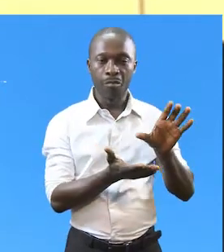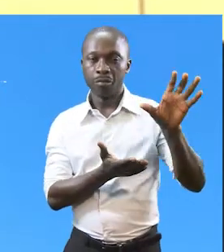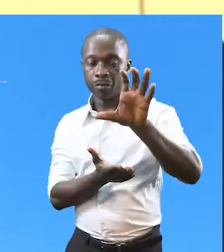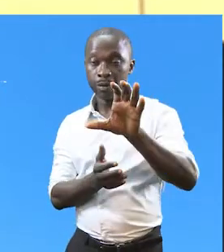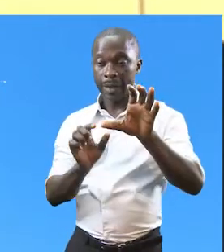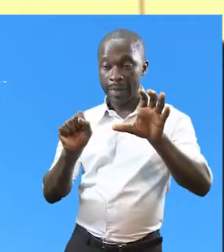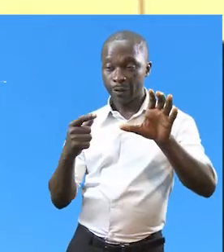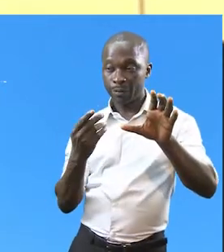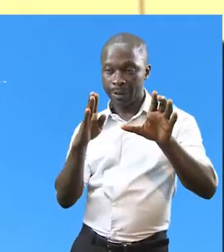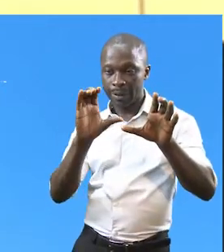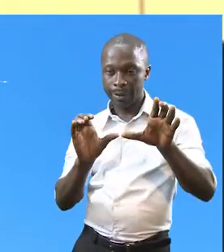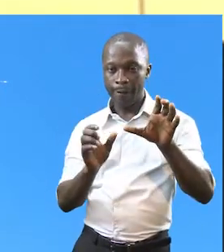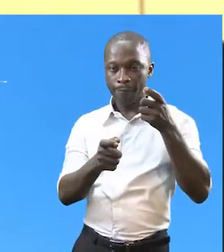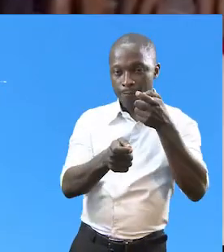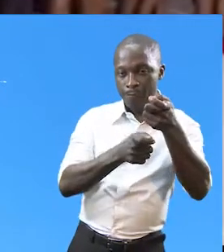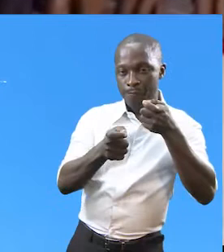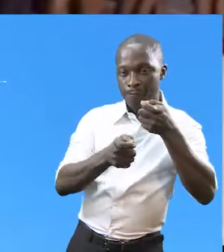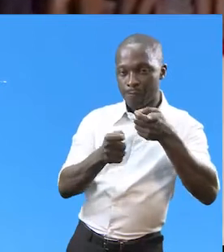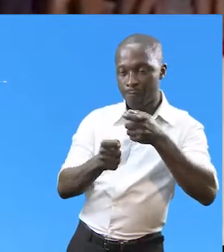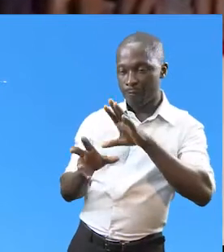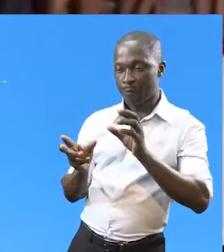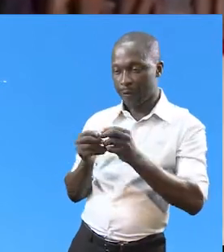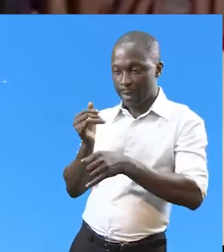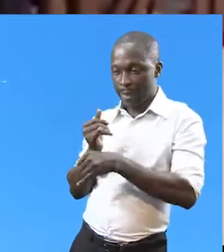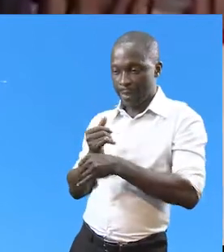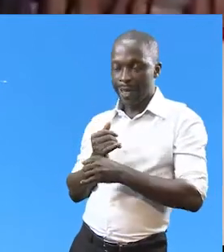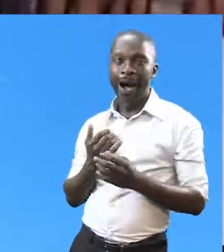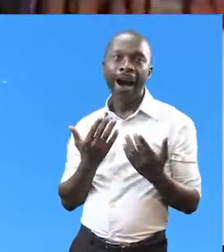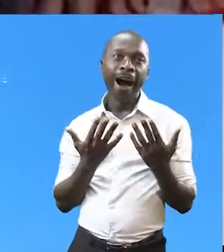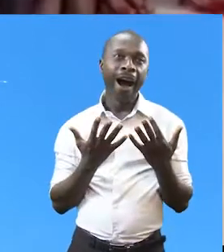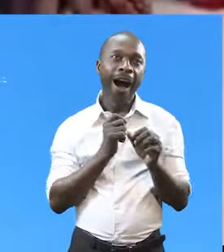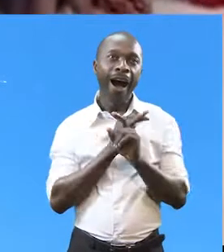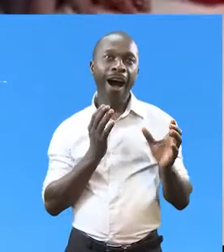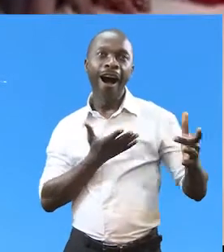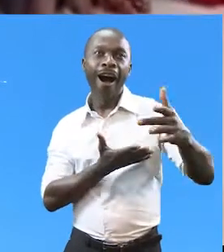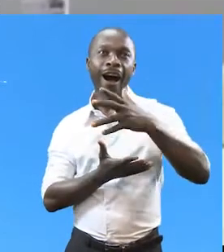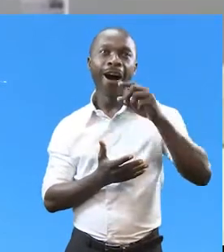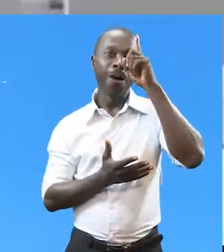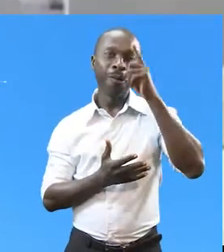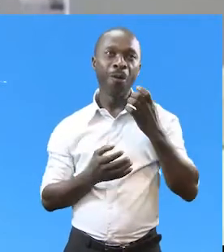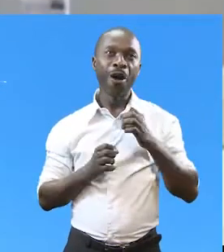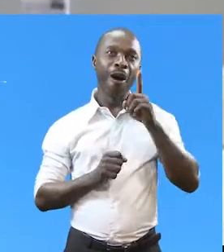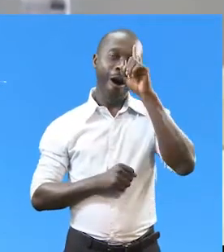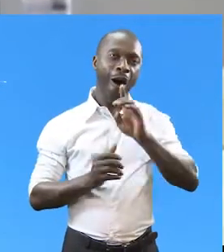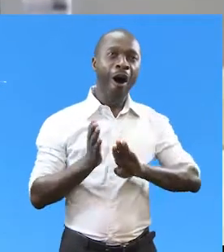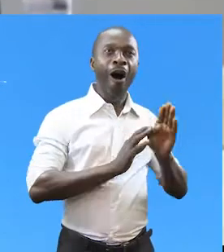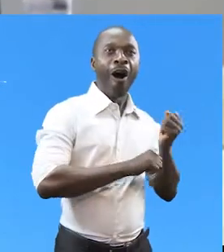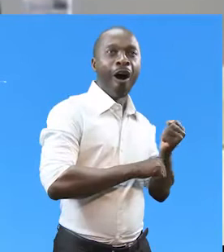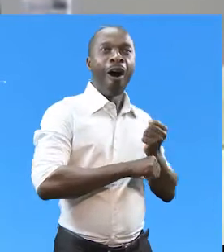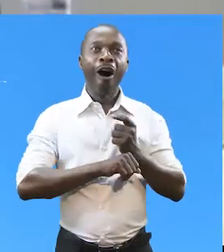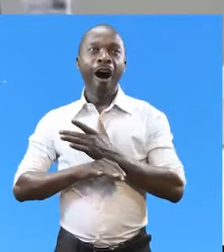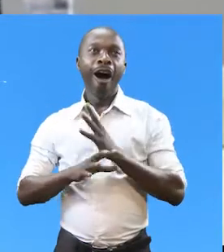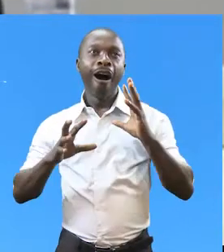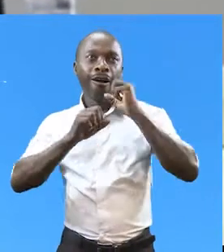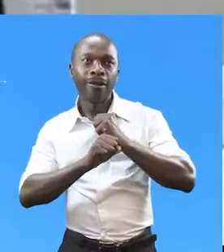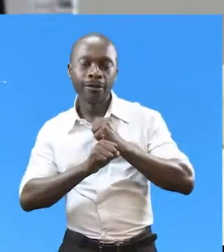Générale Cameroun que 10 entreprises tenteront de sortir la tête de l'eau. Selon un communiqué, ces 10 milliards comprendront un soutien du fonds de roulement